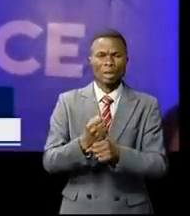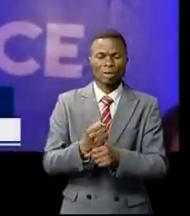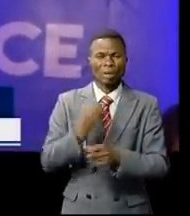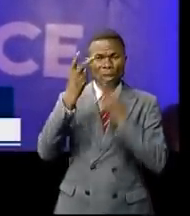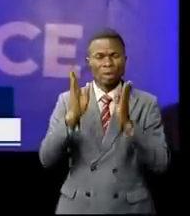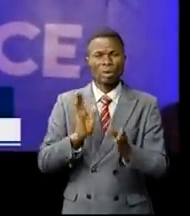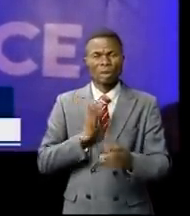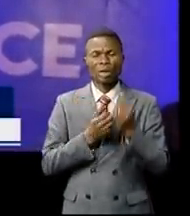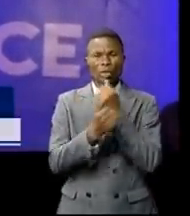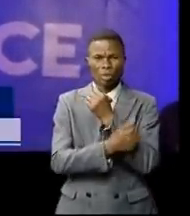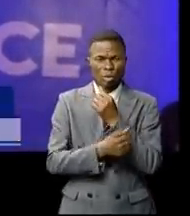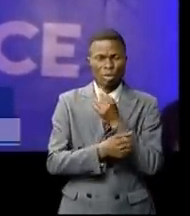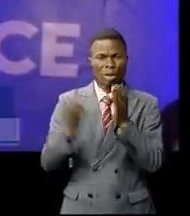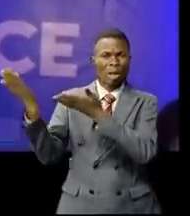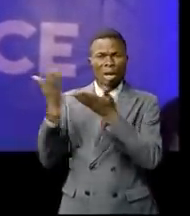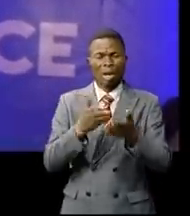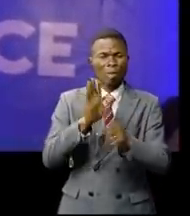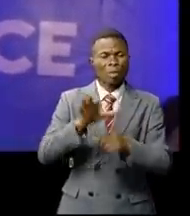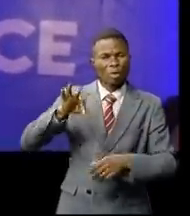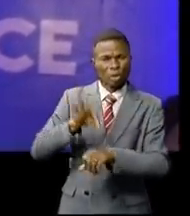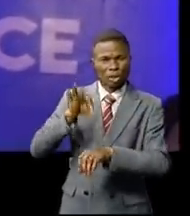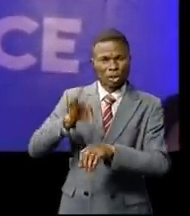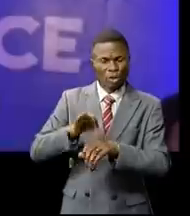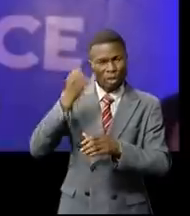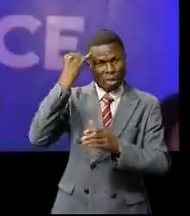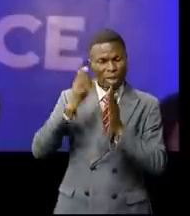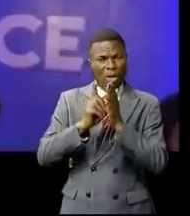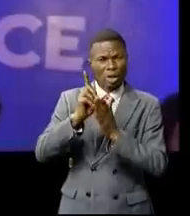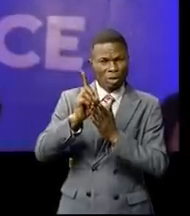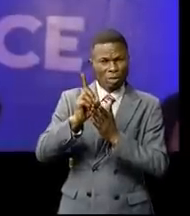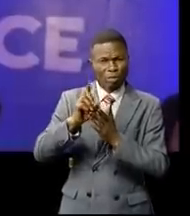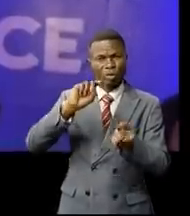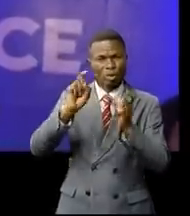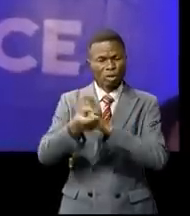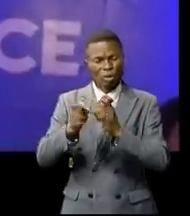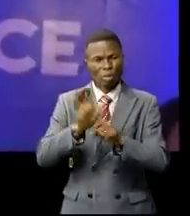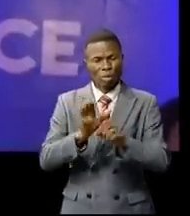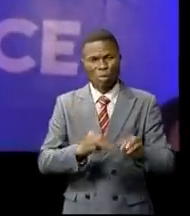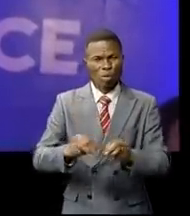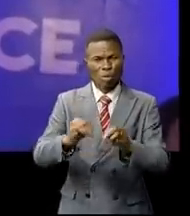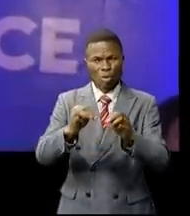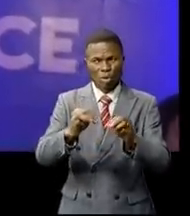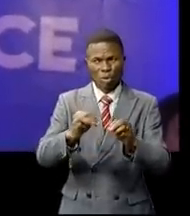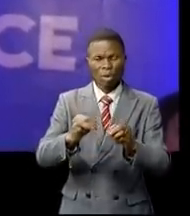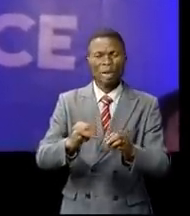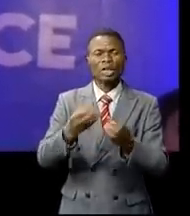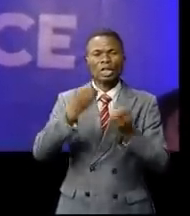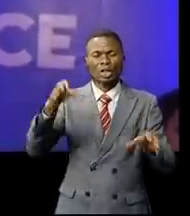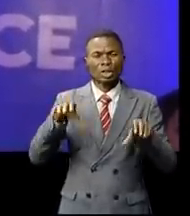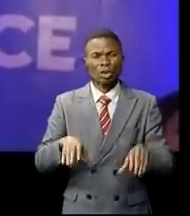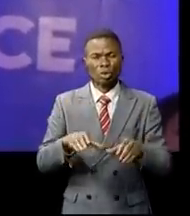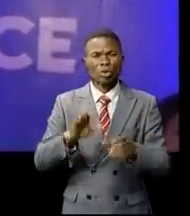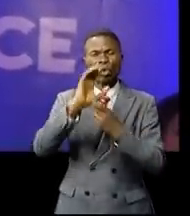pays à l'enfant cette affaire dans un et la dévalorisation et de préservation du patrimoine historique culturel